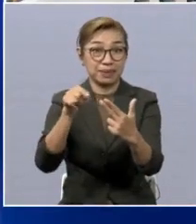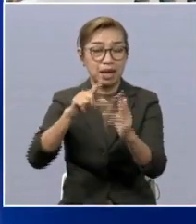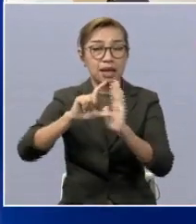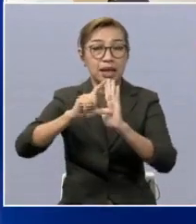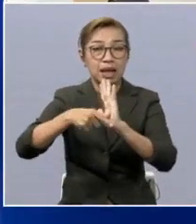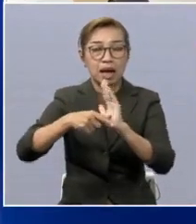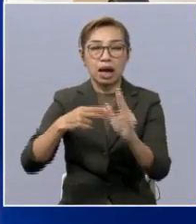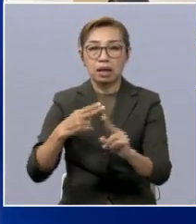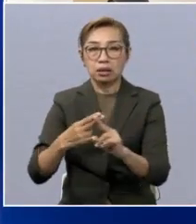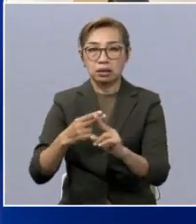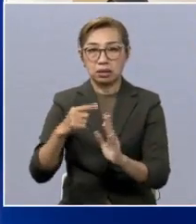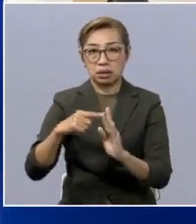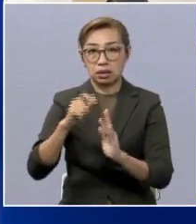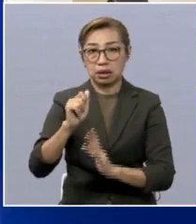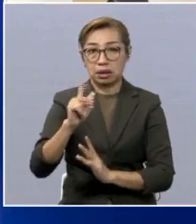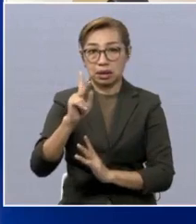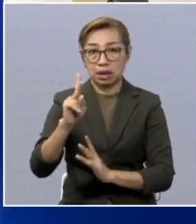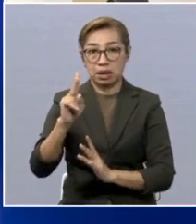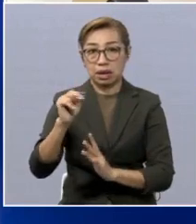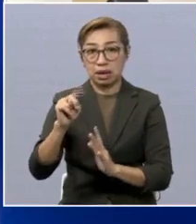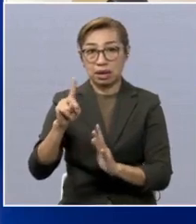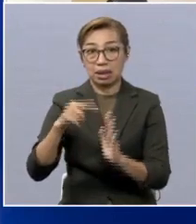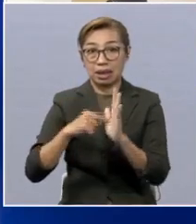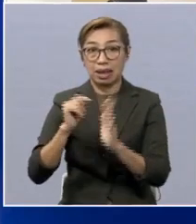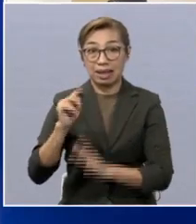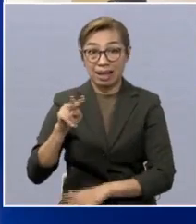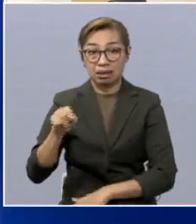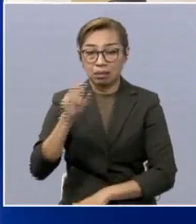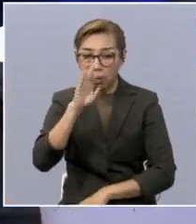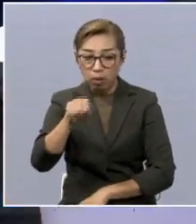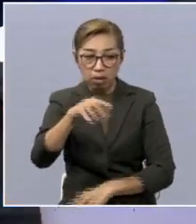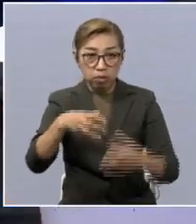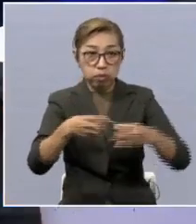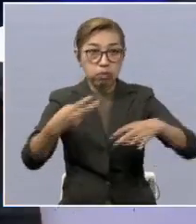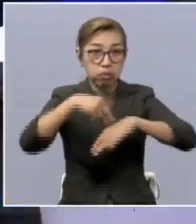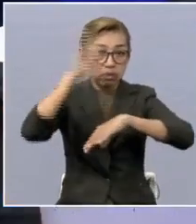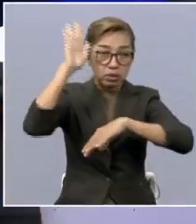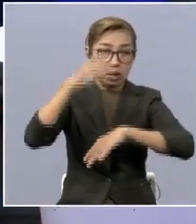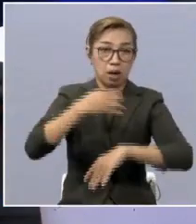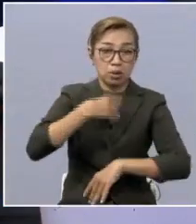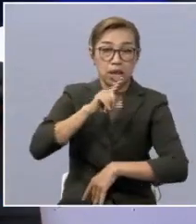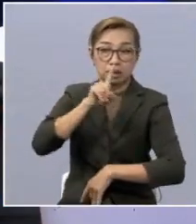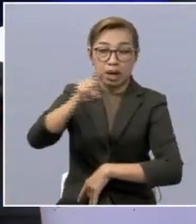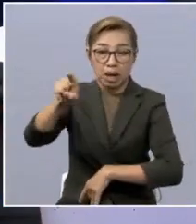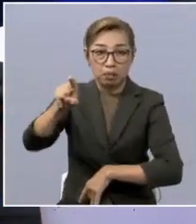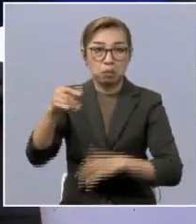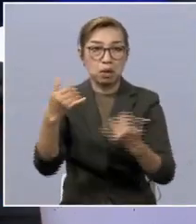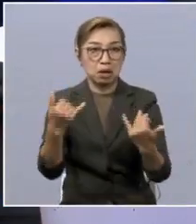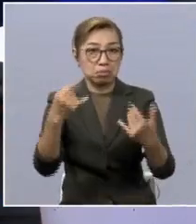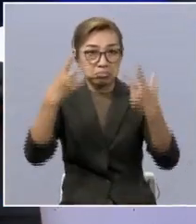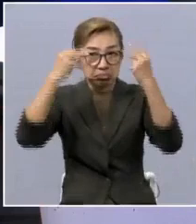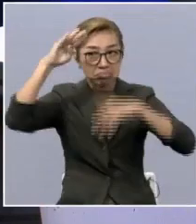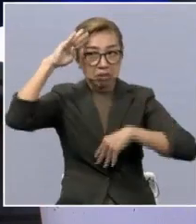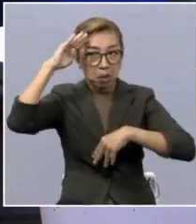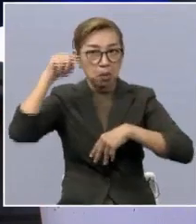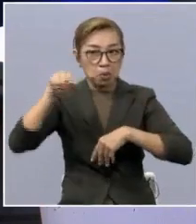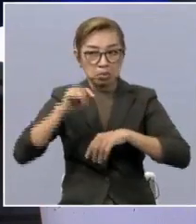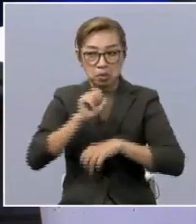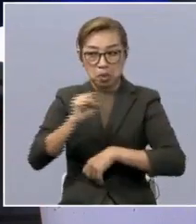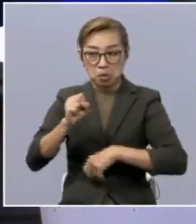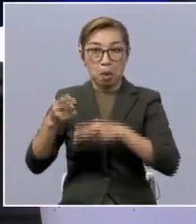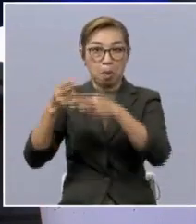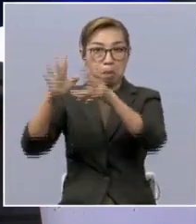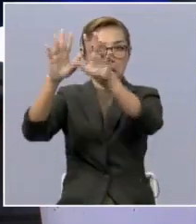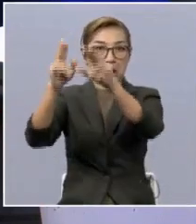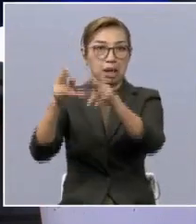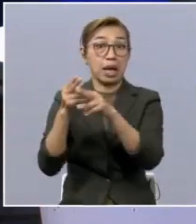ก็พูดถึงกระแสวิจารณ์ว่าประเด็นอภิปรายที่เกิดขึ้นว่าพลเอกประยุทธ์จันทร์โอชาเนี่ยจะโดดเดี่ยวในการอภิปรายหรือไม่คุณเอกนัทเนี่ยถึงขั้นบ